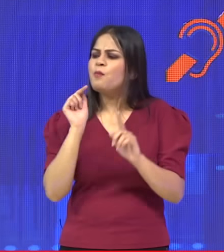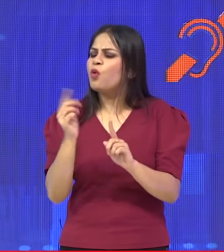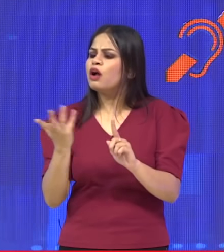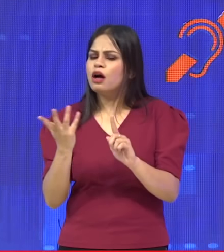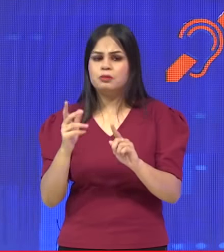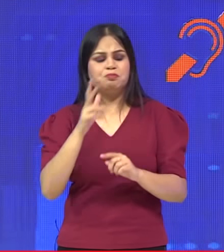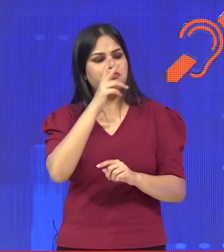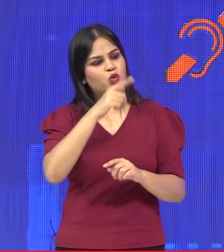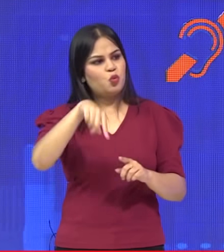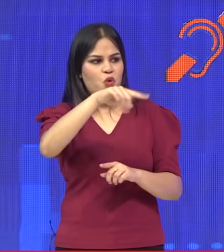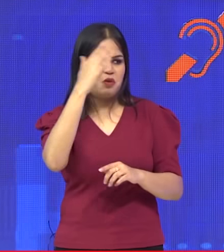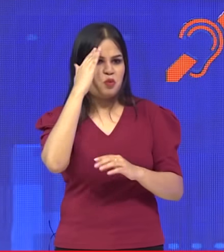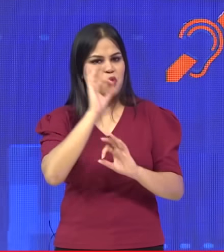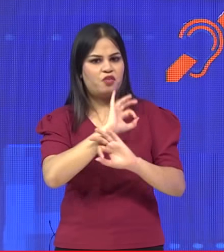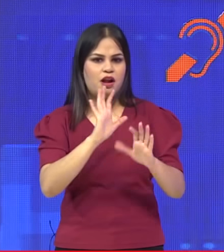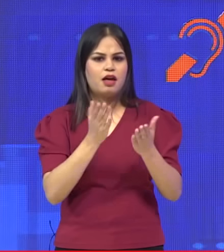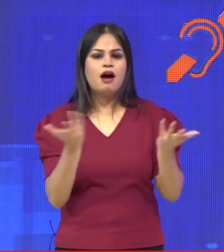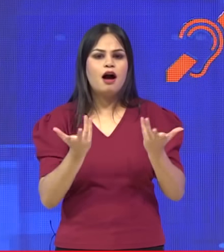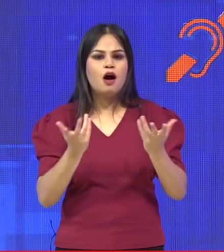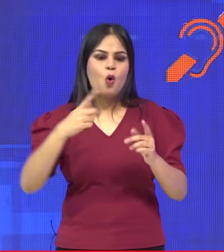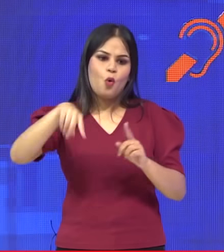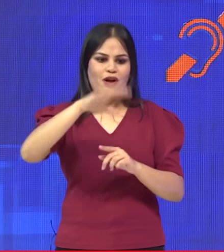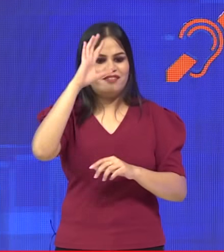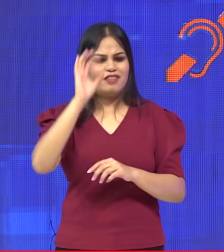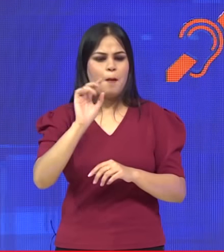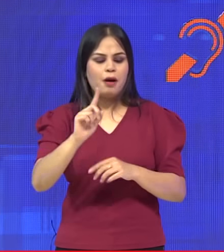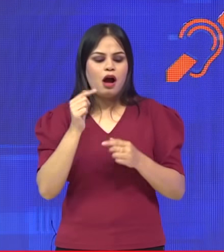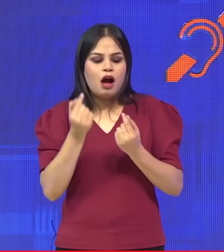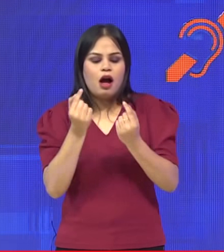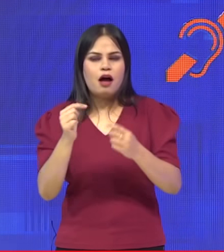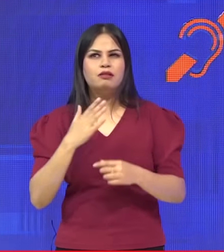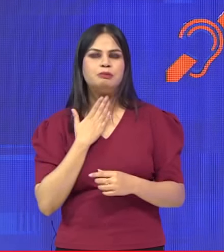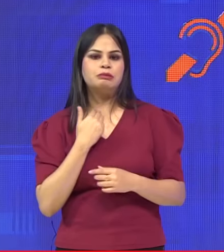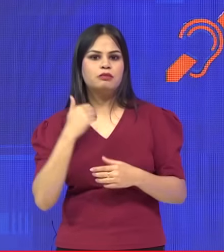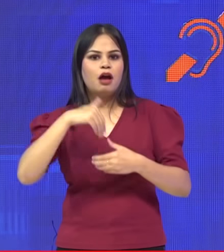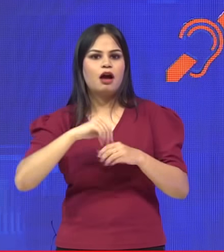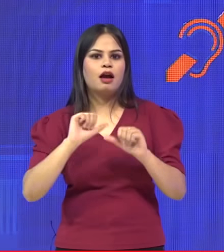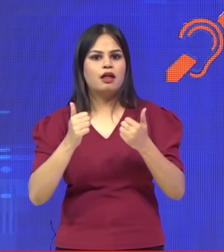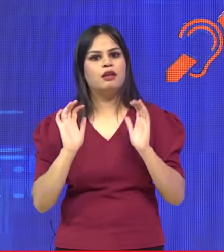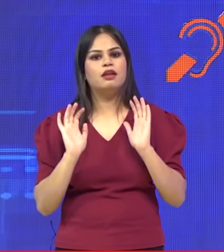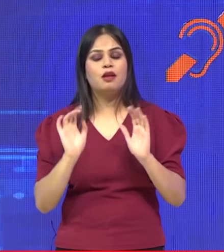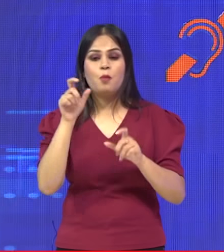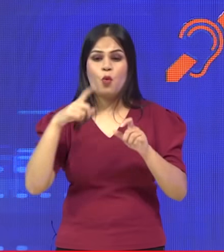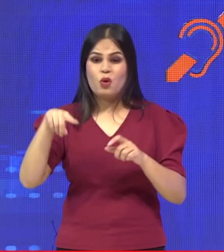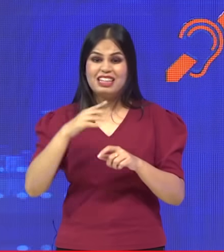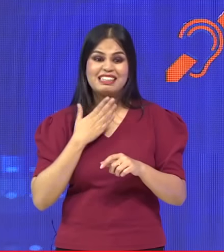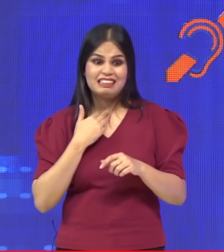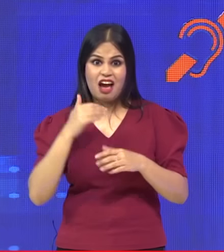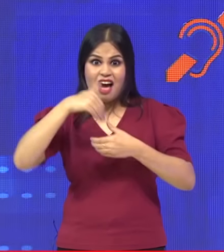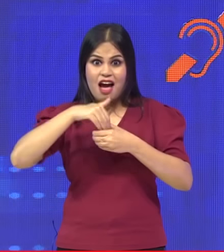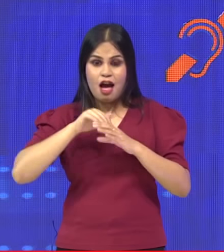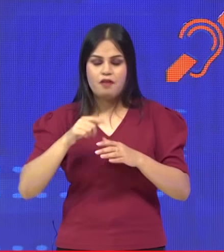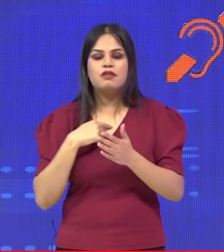सब जानते हैं सर लेकिन कभी-कभी इनकी नित खराब हो जाति है तो वह कोशिश है की